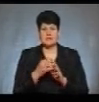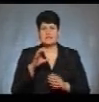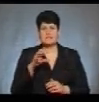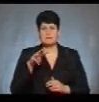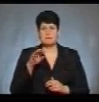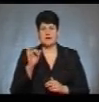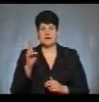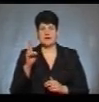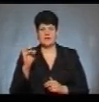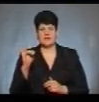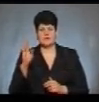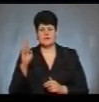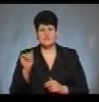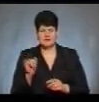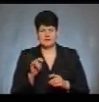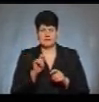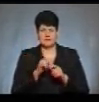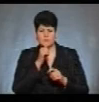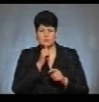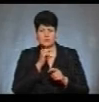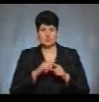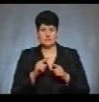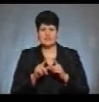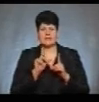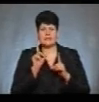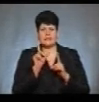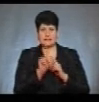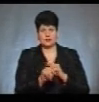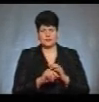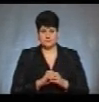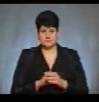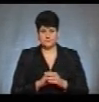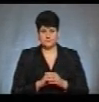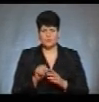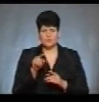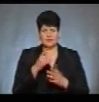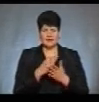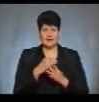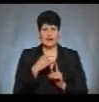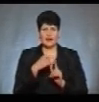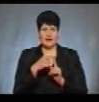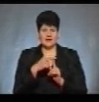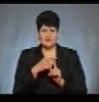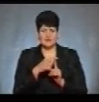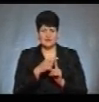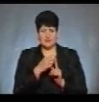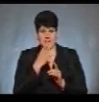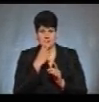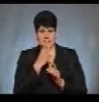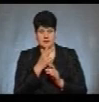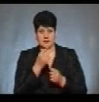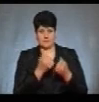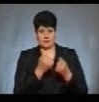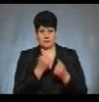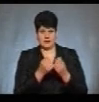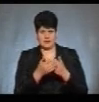Приладом-трюкам вимірюють швидкість автомобілів, які рухаються трасою. Тут є такий хрестик. Цей хрестик ми наводимо на автомобіль, який